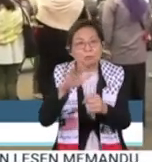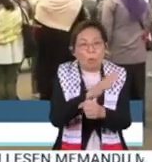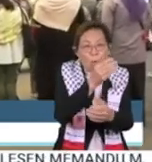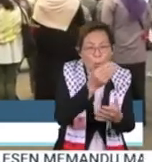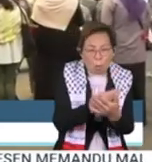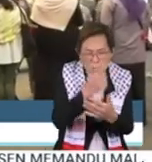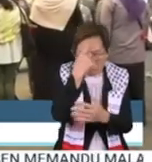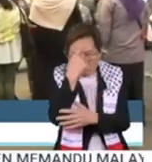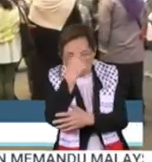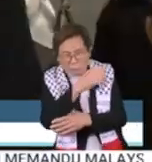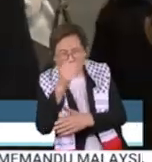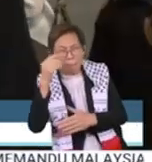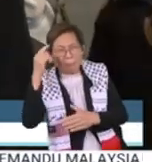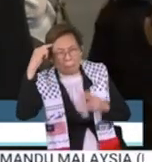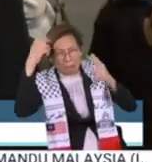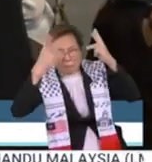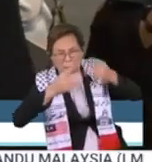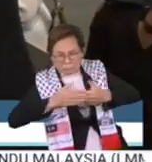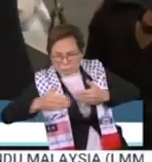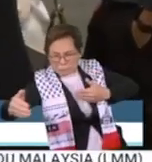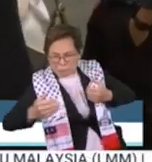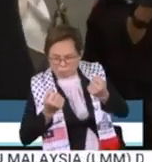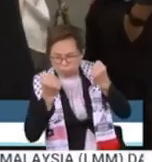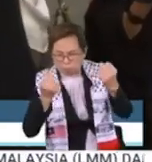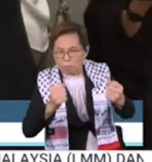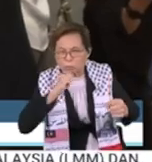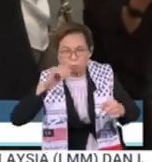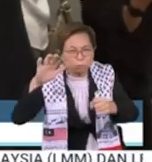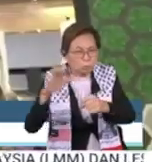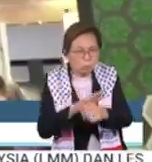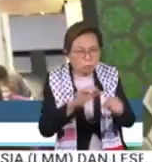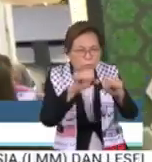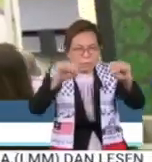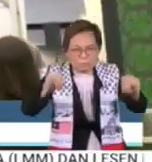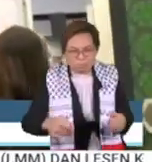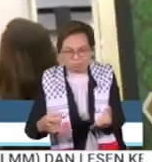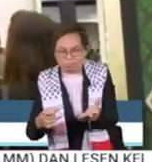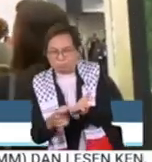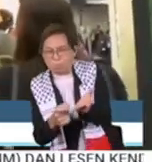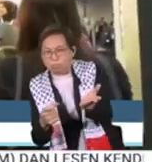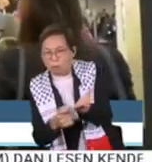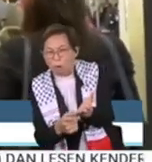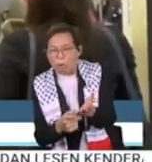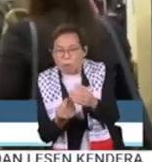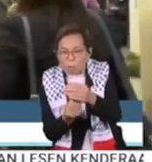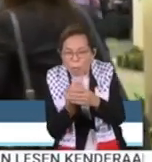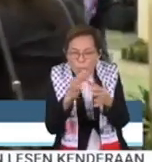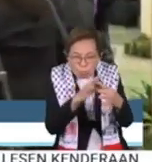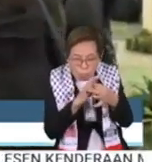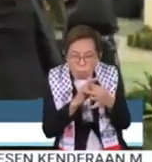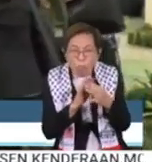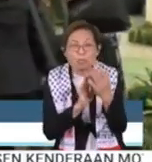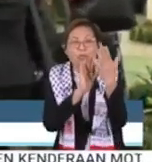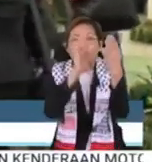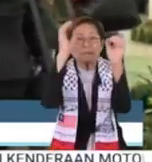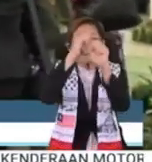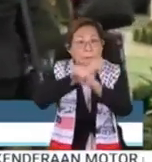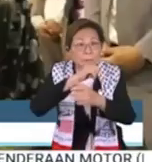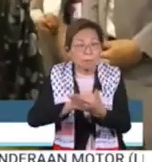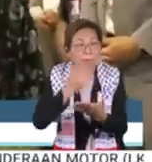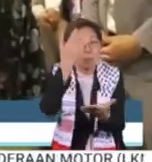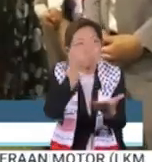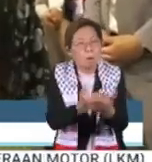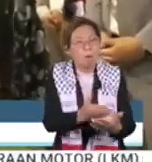kesangsian, kebimbangan jarak pemanduan dan kekurangan stesen pengecas. Usaha memupuk kerjasama dalam menangani cabaran tersebut